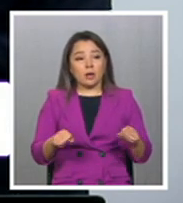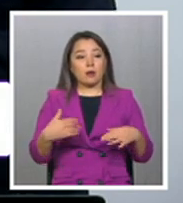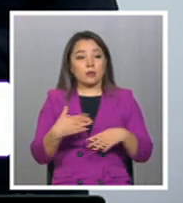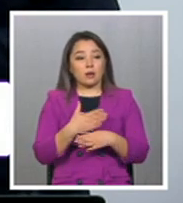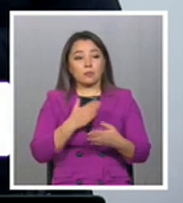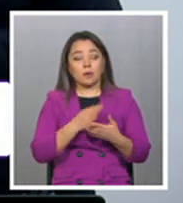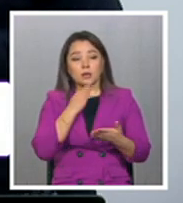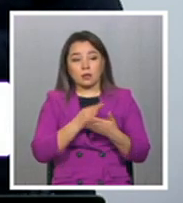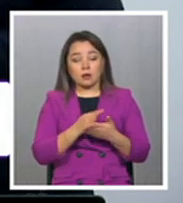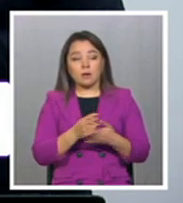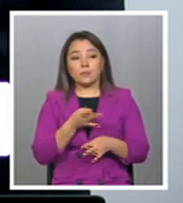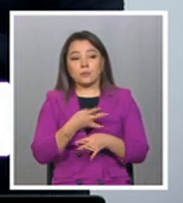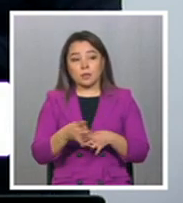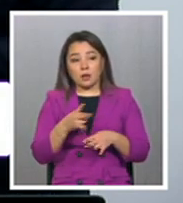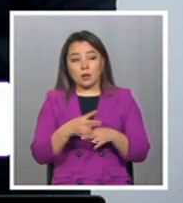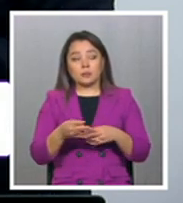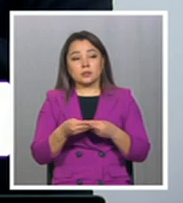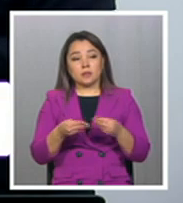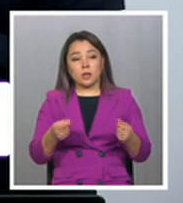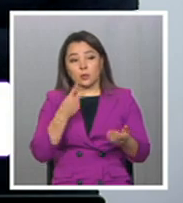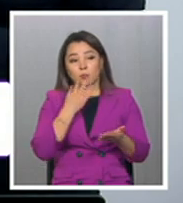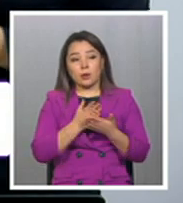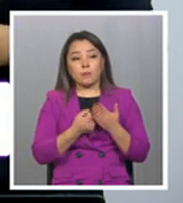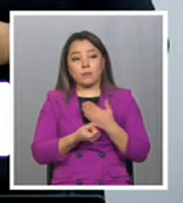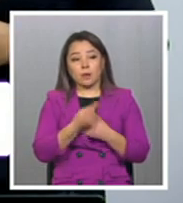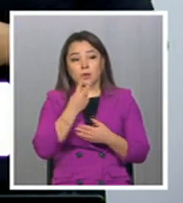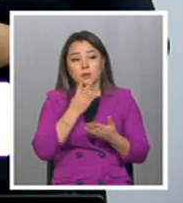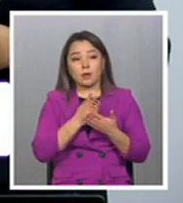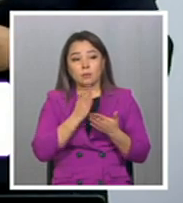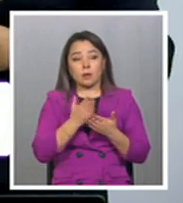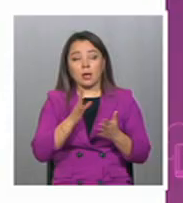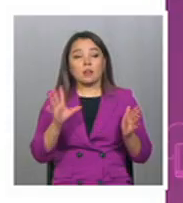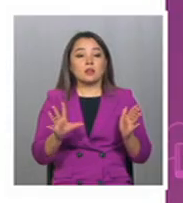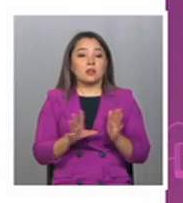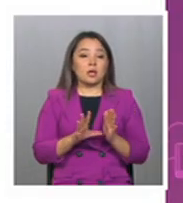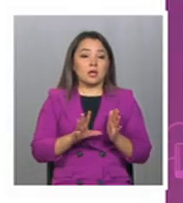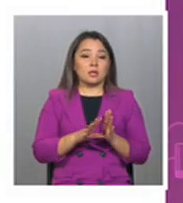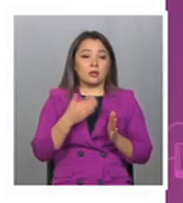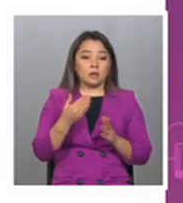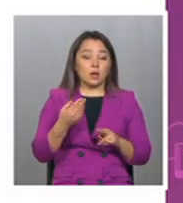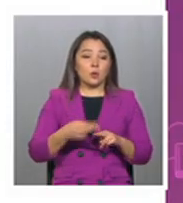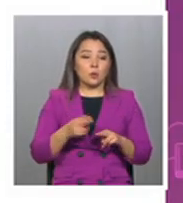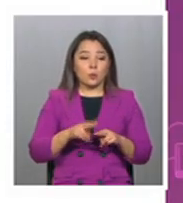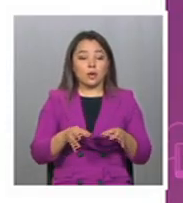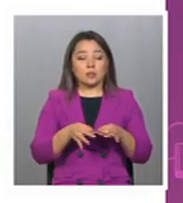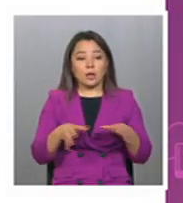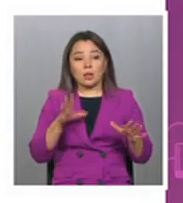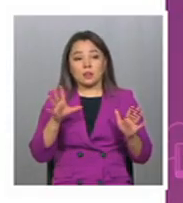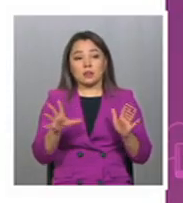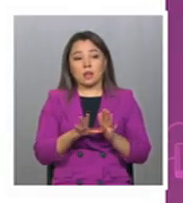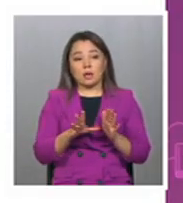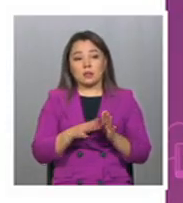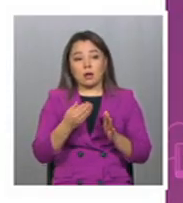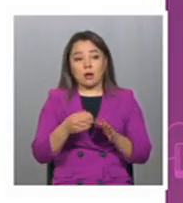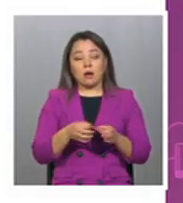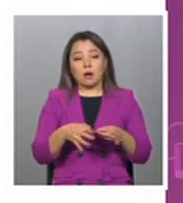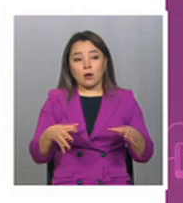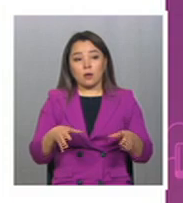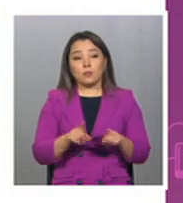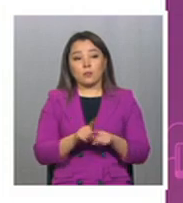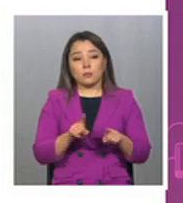және радиоактивті ыдырау кезінде пайда болатын энергия. Яғни ядро энергиясында атом